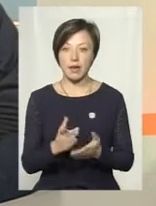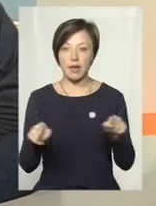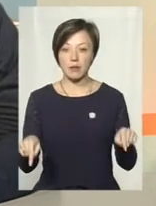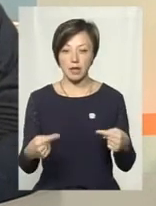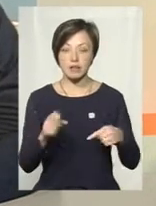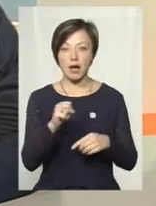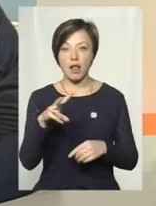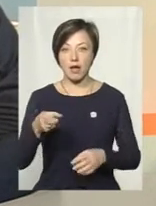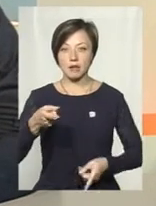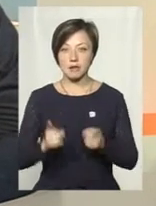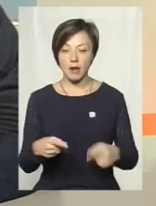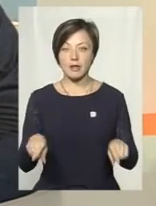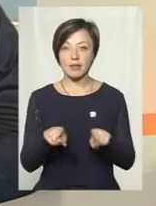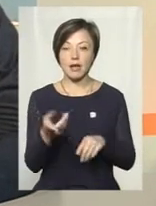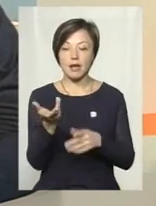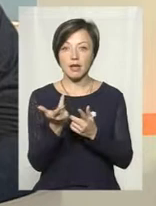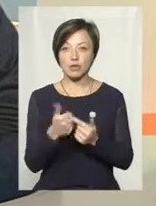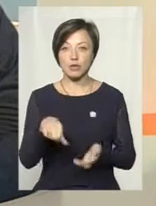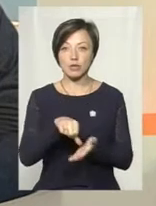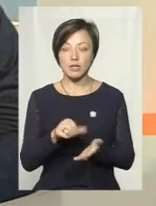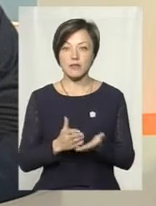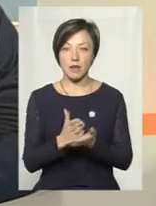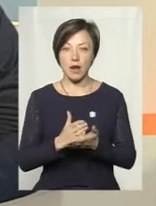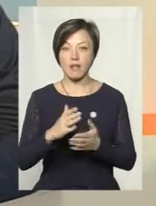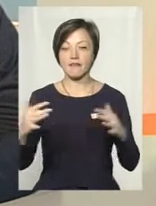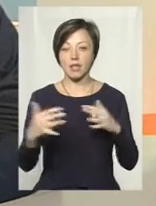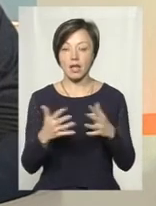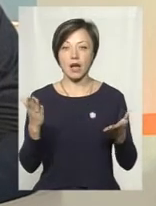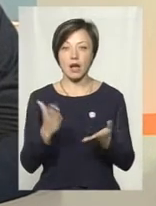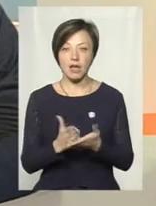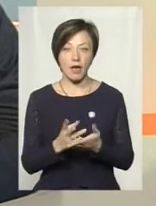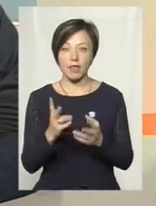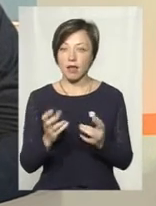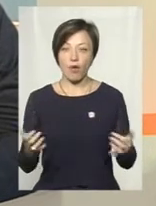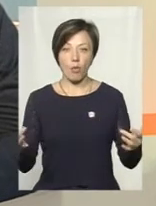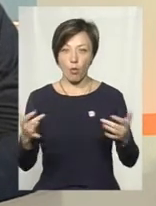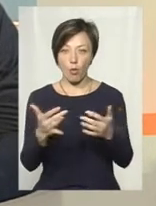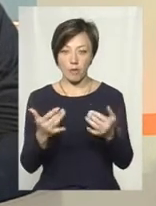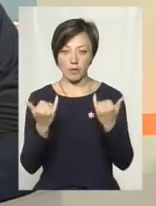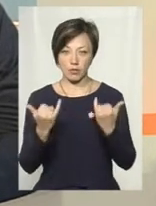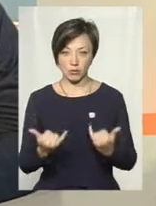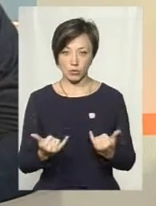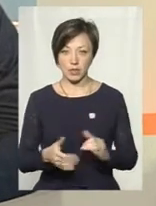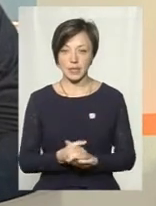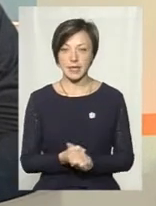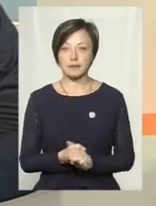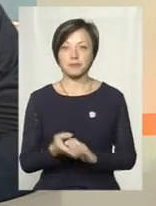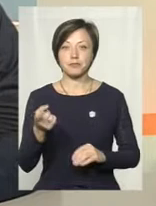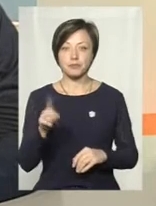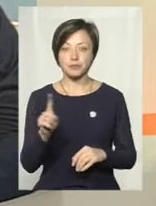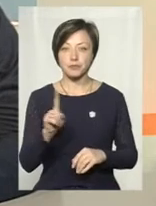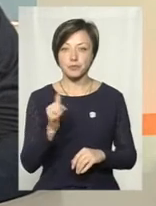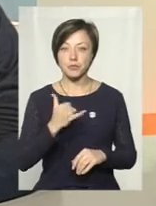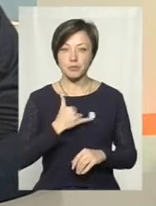реабілітація, але як насправді та кількість учасників ветеранів війни, яка є, вона не охопить їх на сьогодні. Тому що у